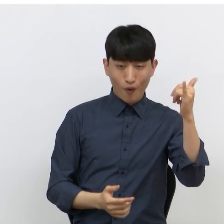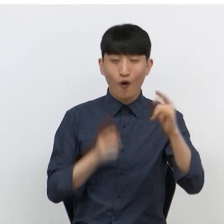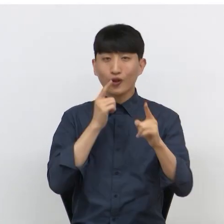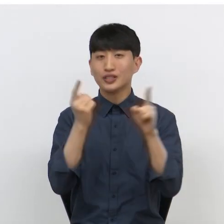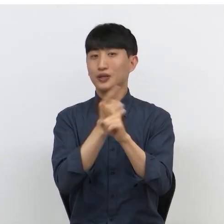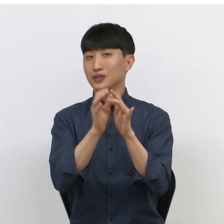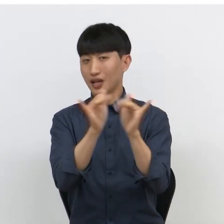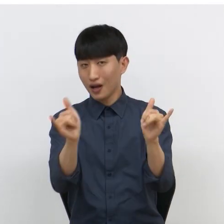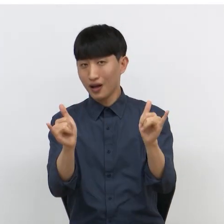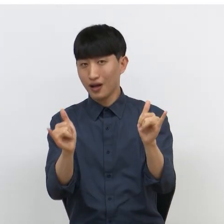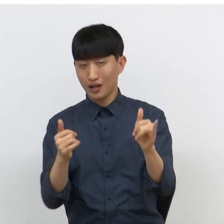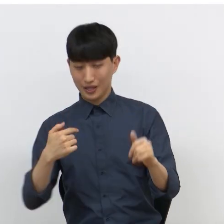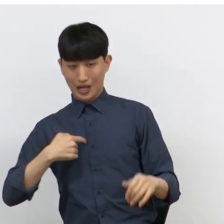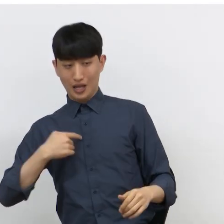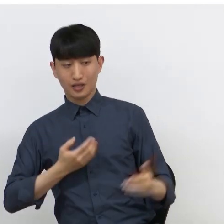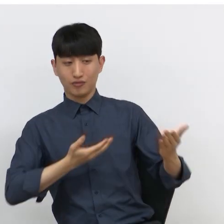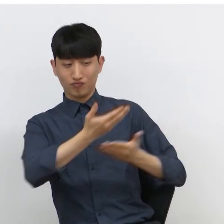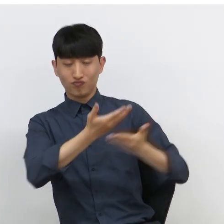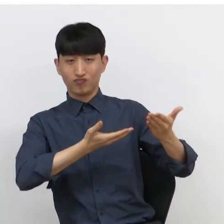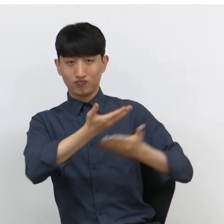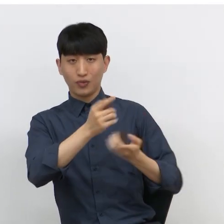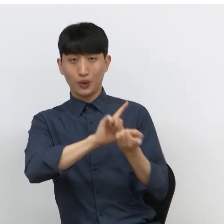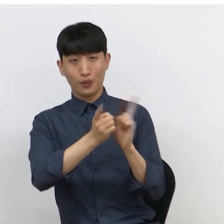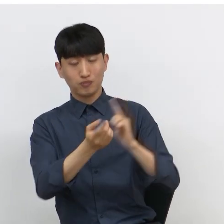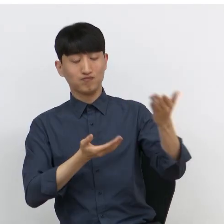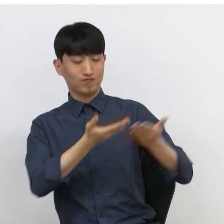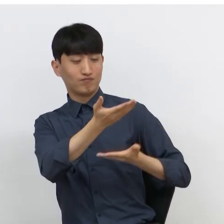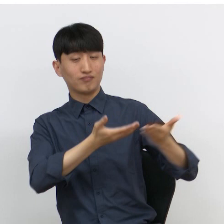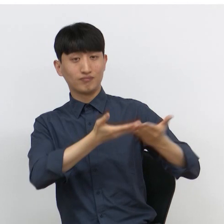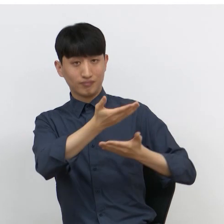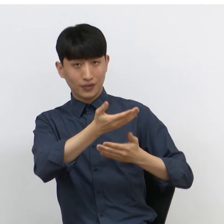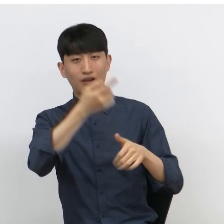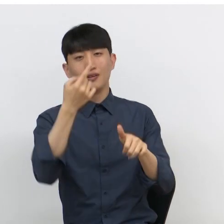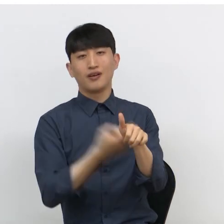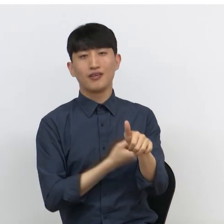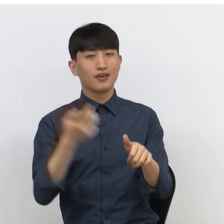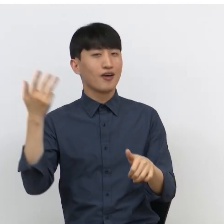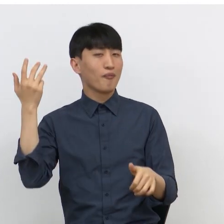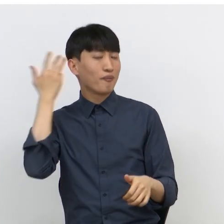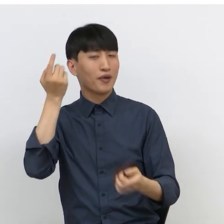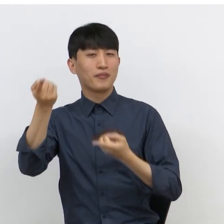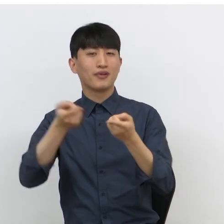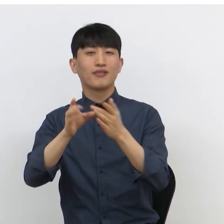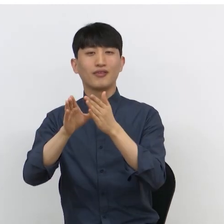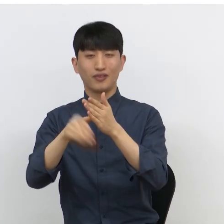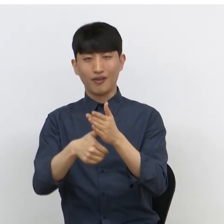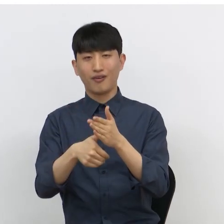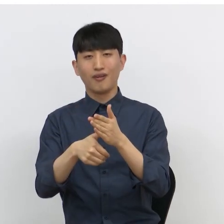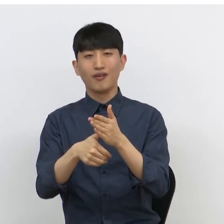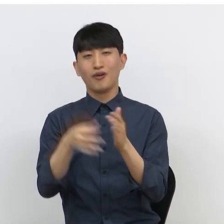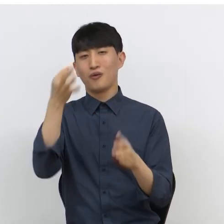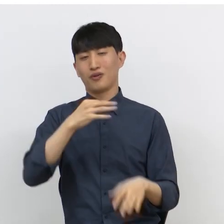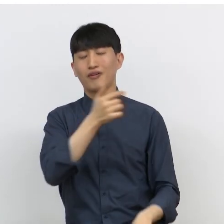언어치료사와 계속해서 상호작용하게 되면 매핑할 때 훨씬 더 그 아동이 퍼포먼스가 좋아질 수밖에